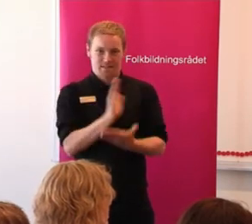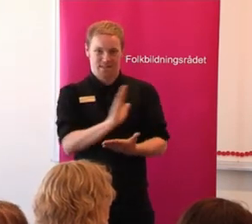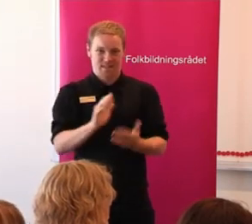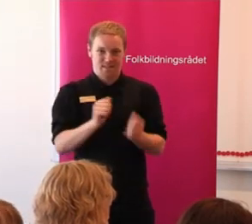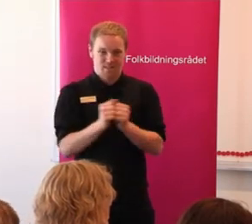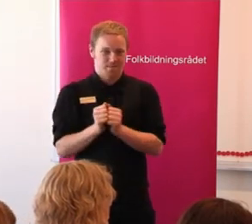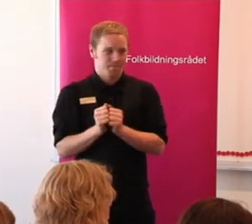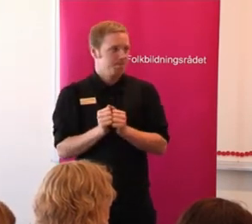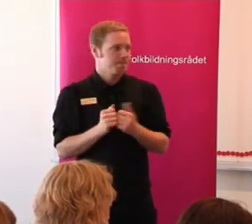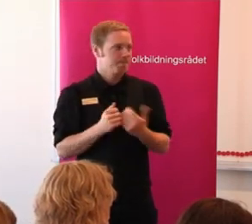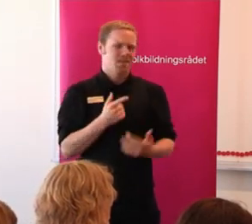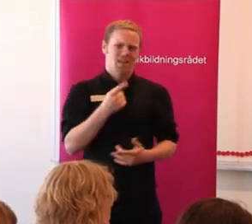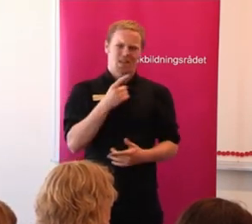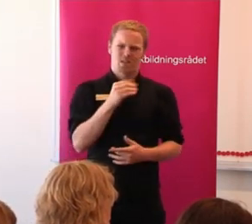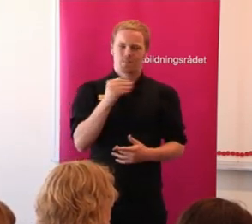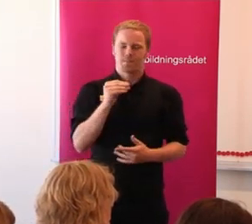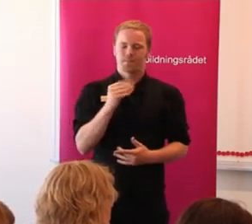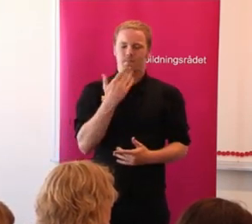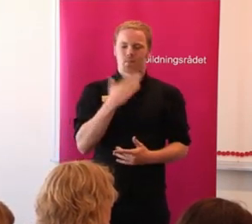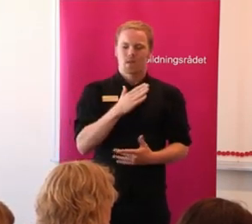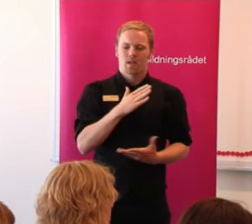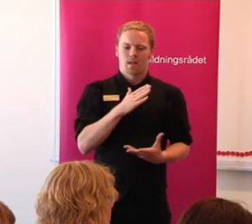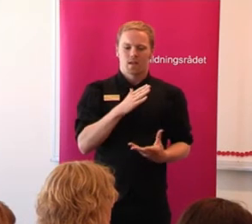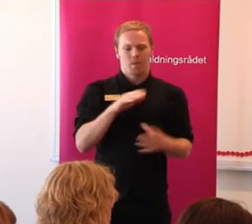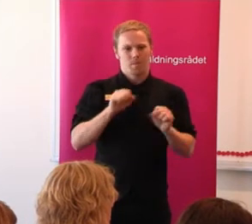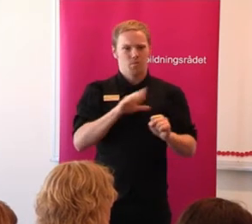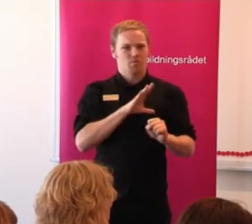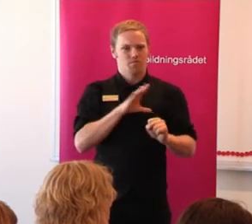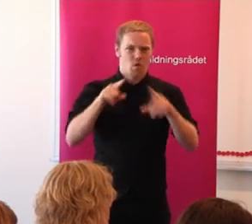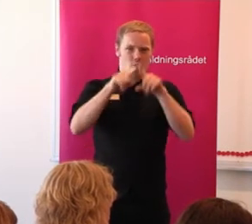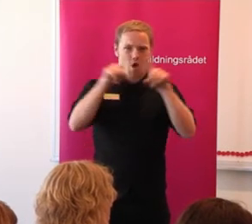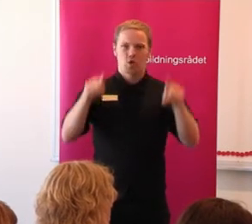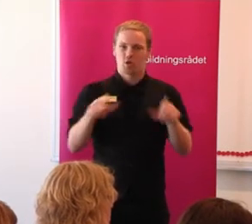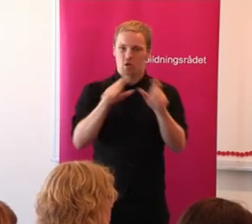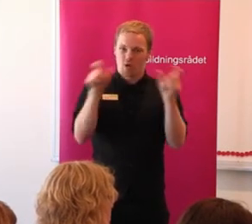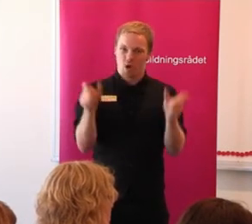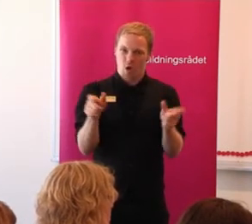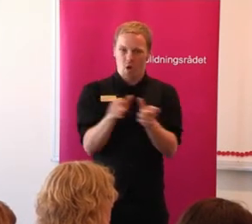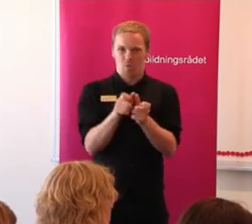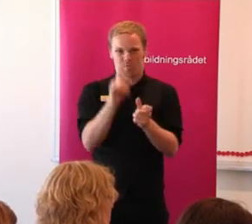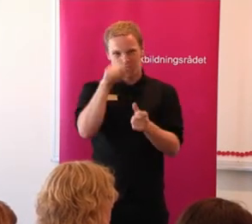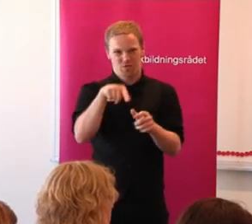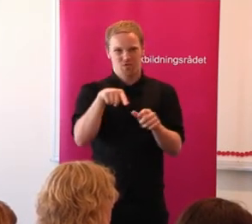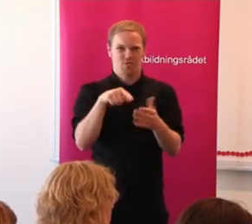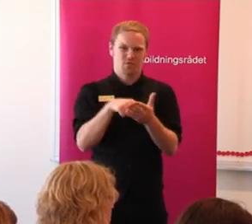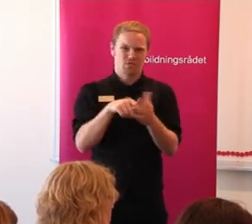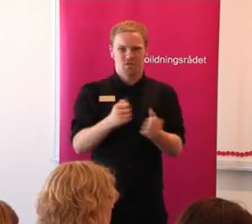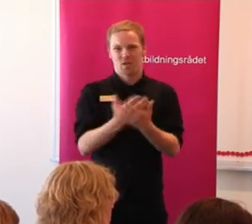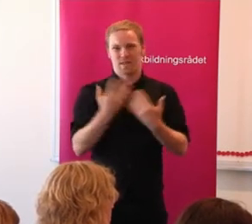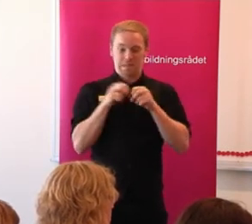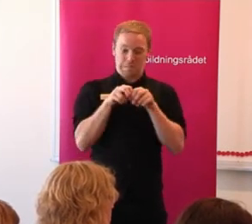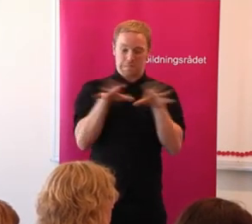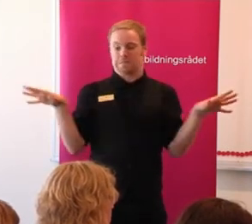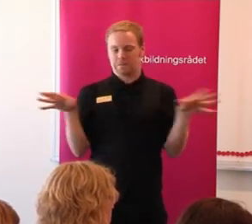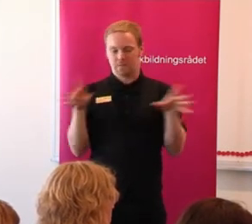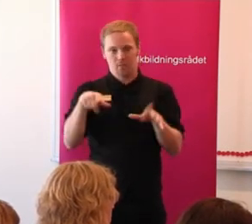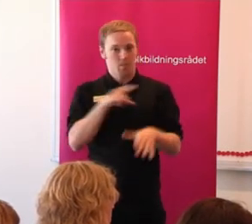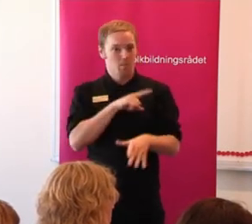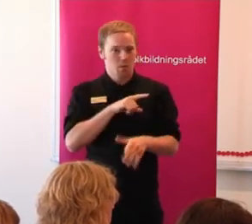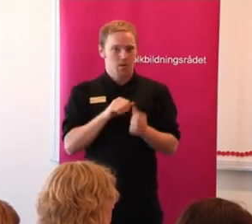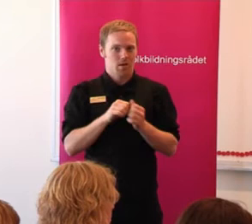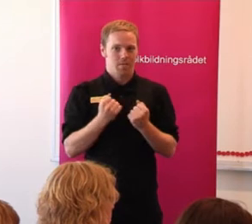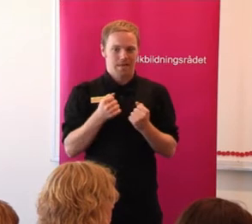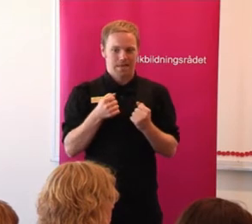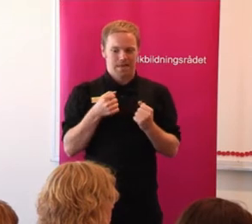statlig nivå, så att det inte spretar för mycket. Men inom den ramen så går det absolut att hitta individuella lösningar. Och det kan man säkert bli